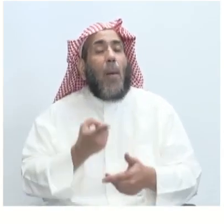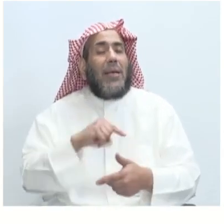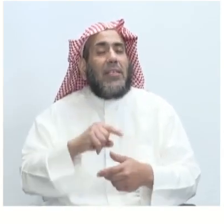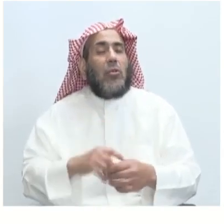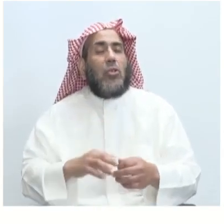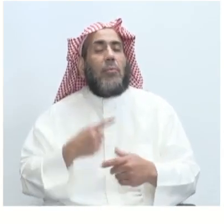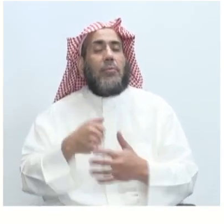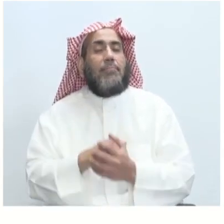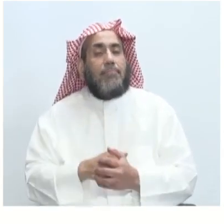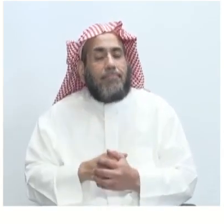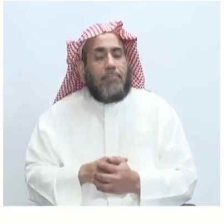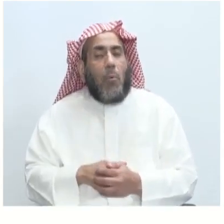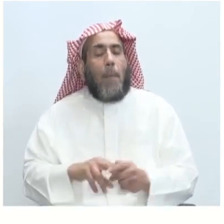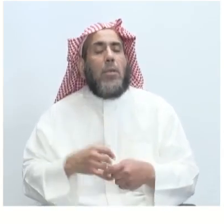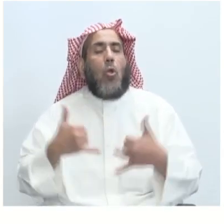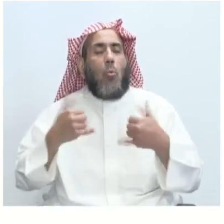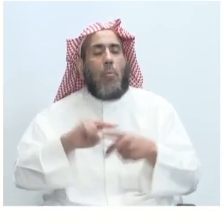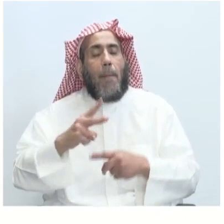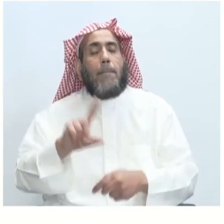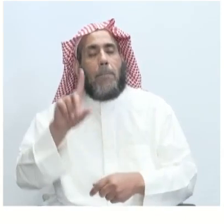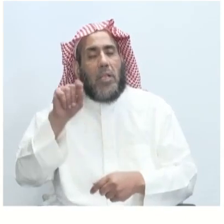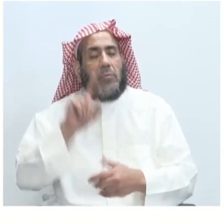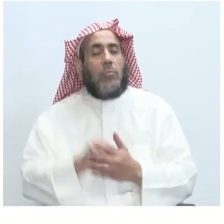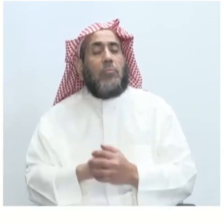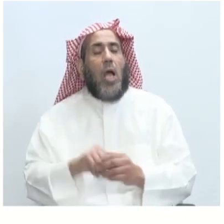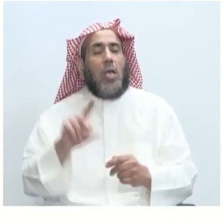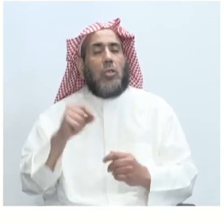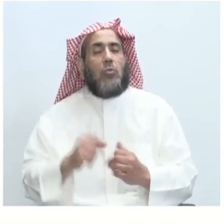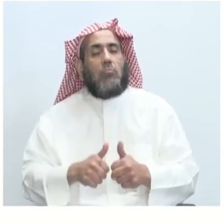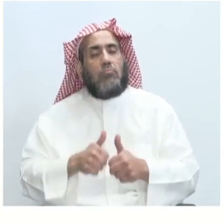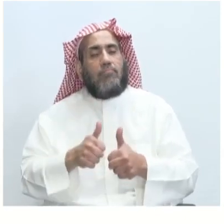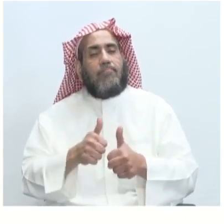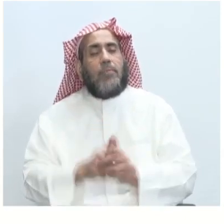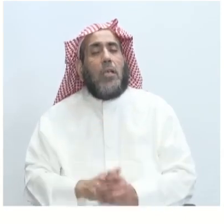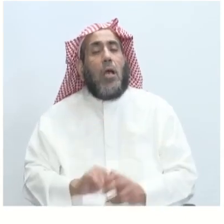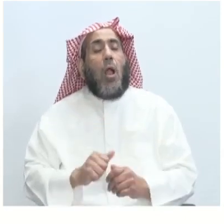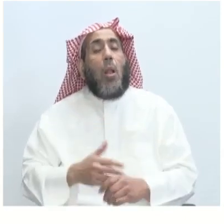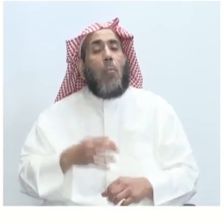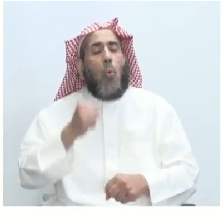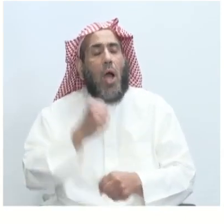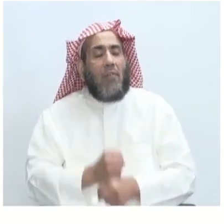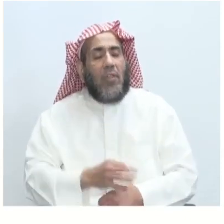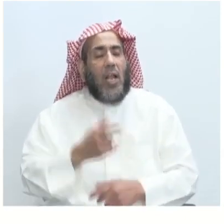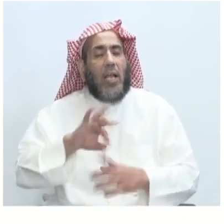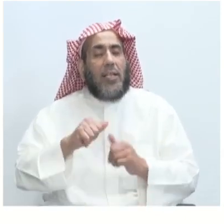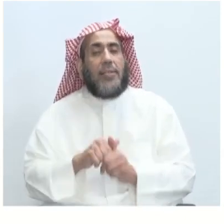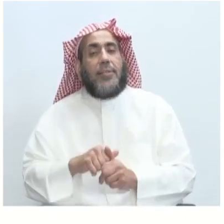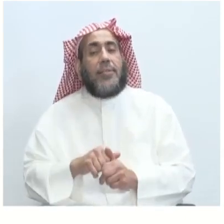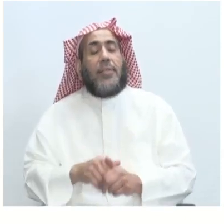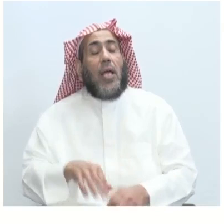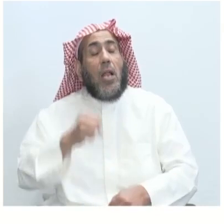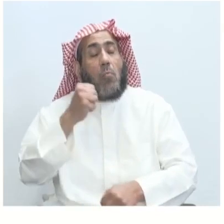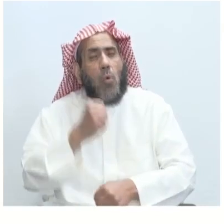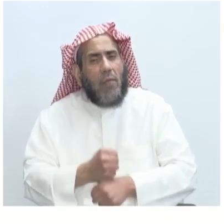واشباع رغبته من الامومه ممتازين احسنتم اذا المحافظه على الكائن الحي